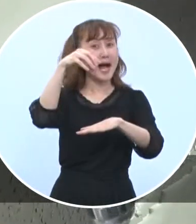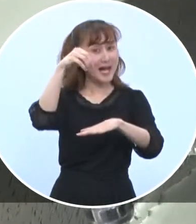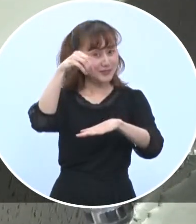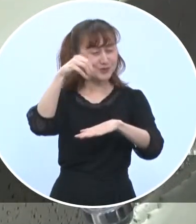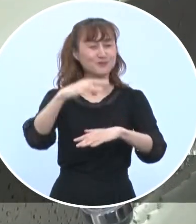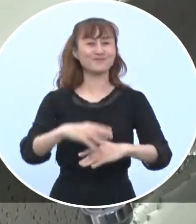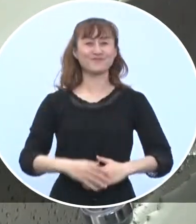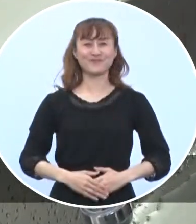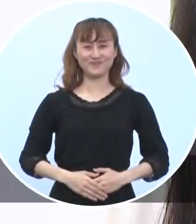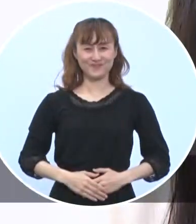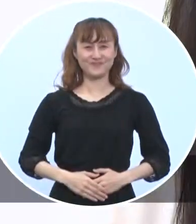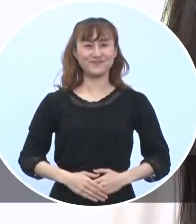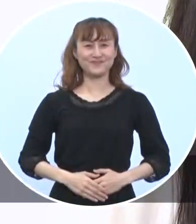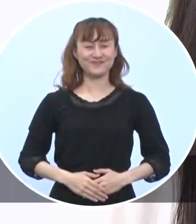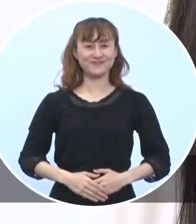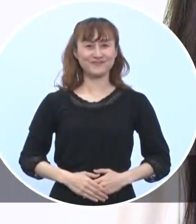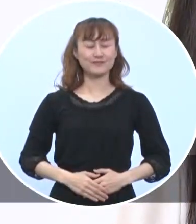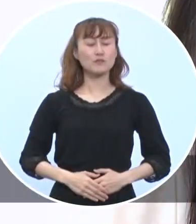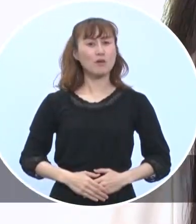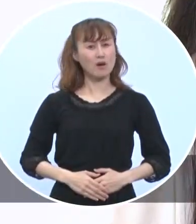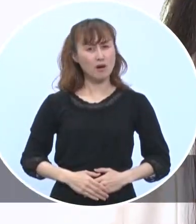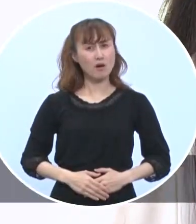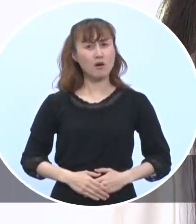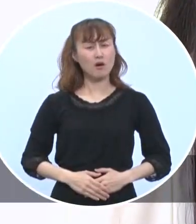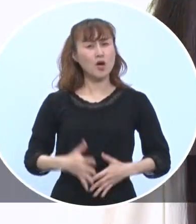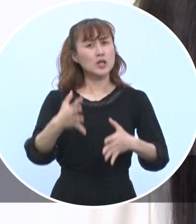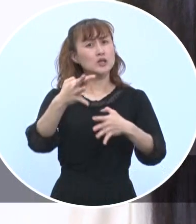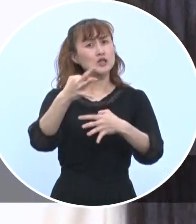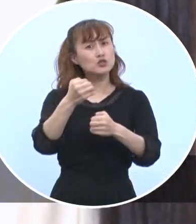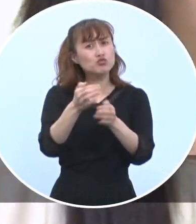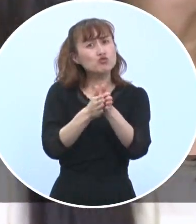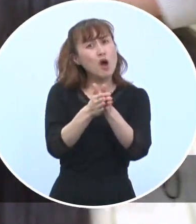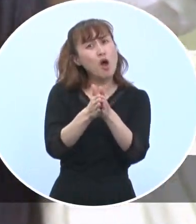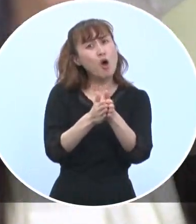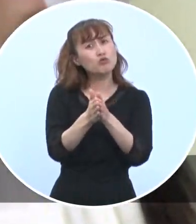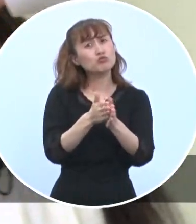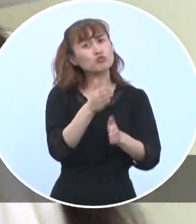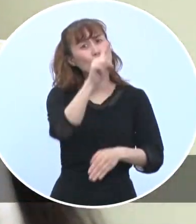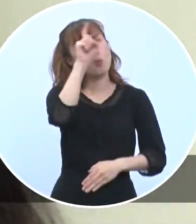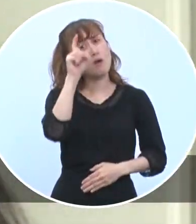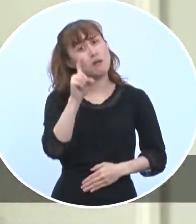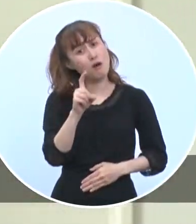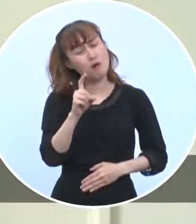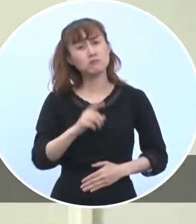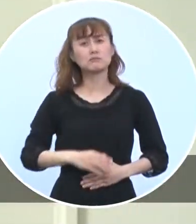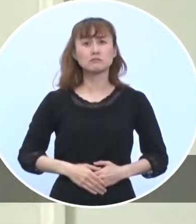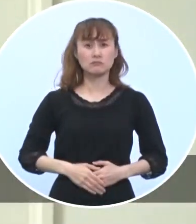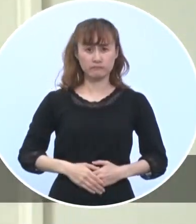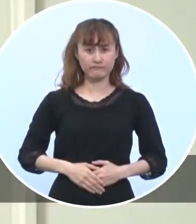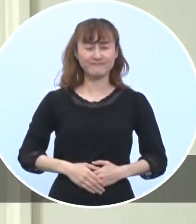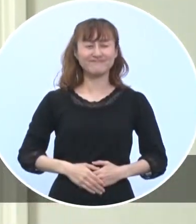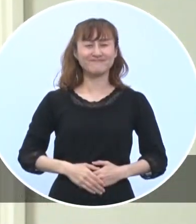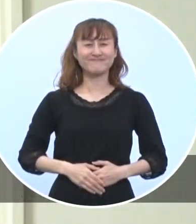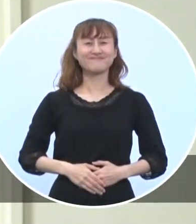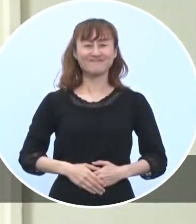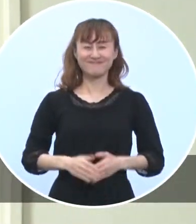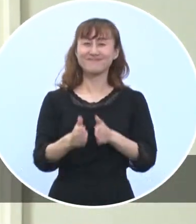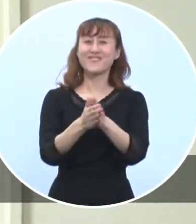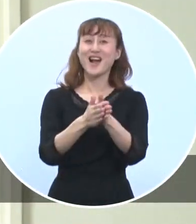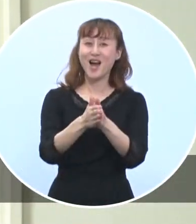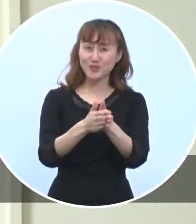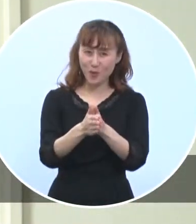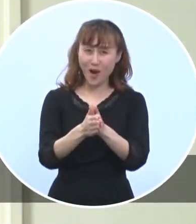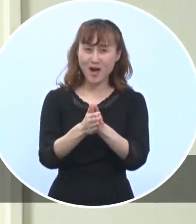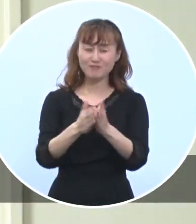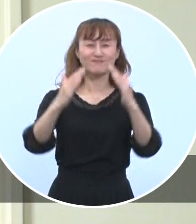。 どのようなタイミングで手洗いしたら良いですか？ 手洗いのタイミングとしては、